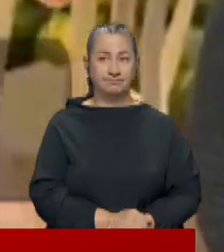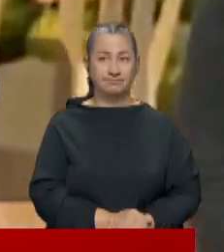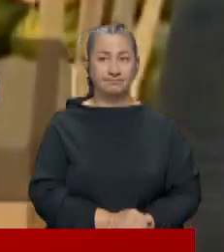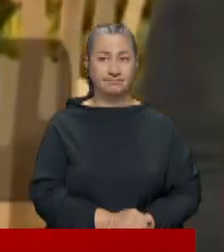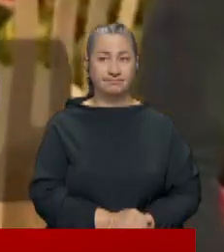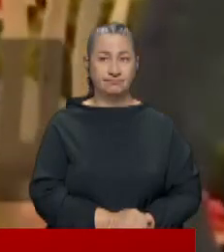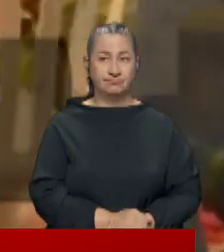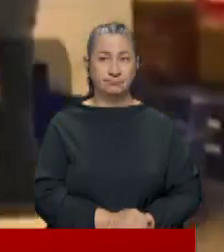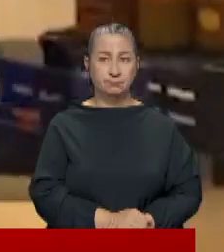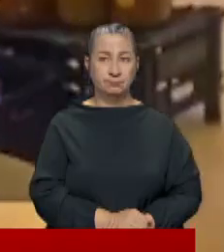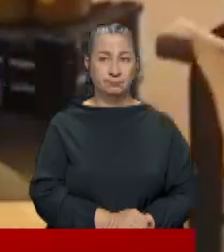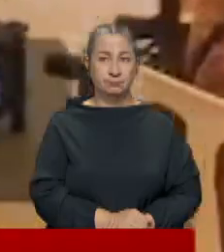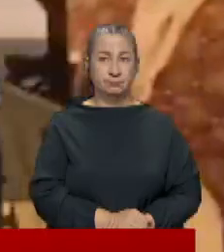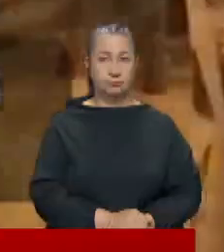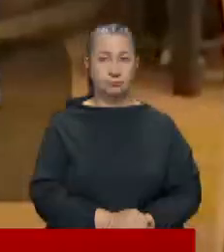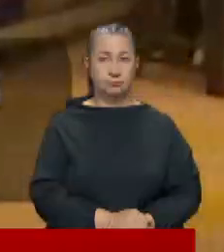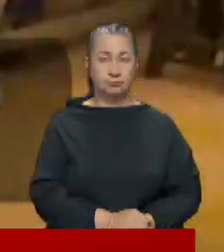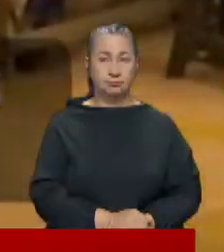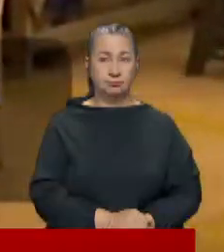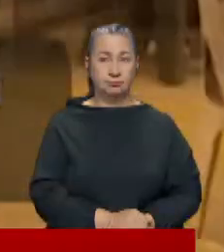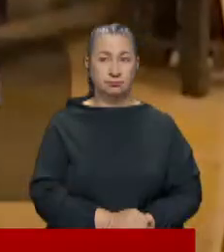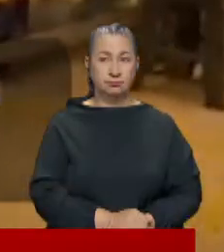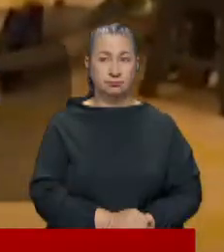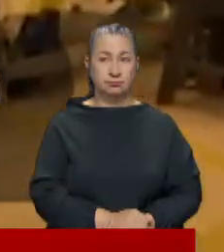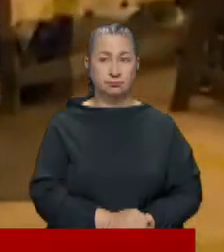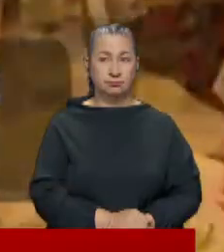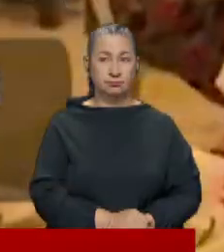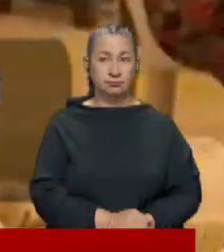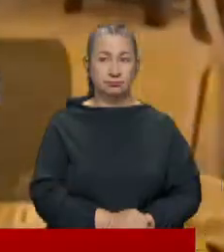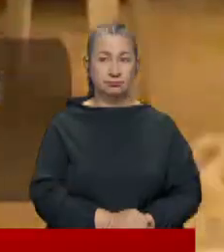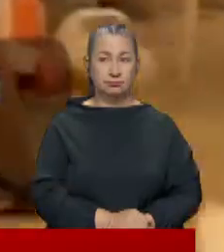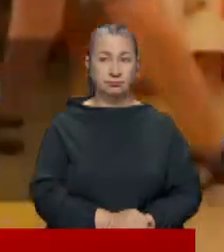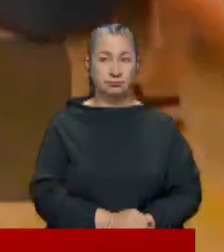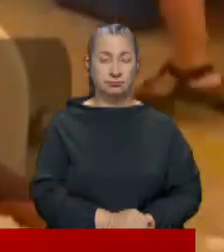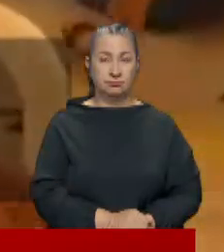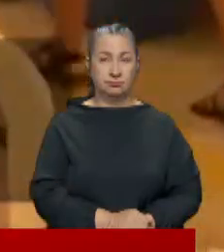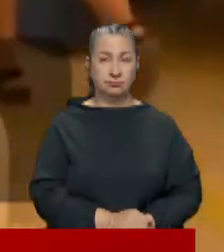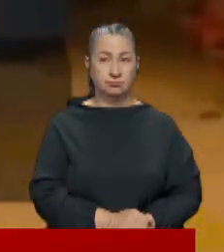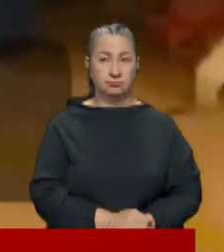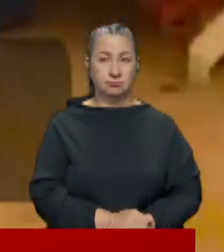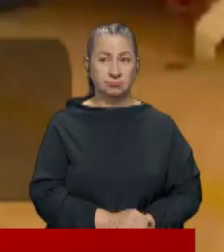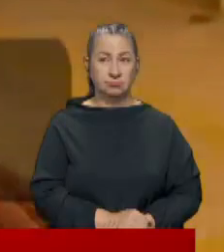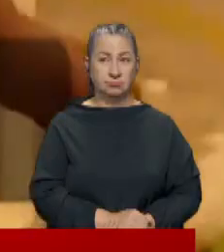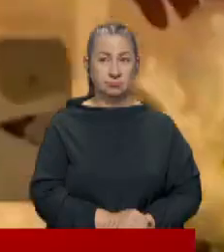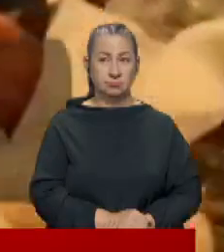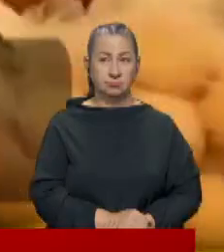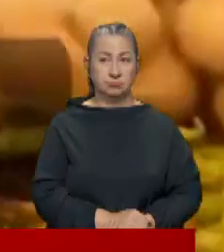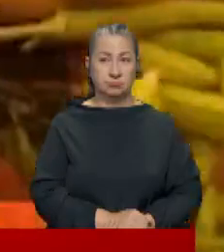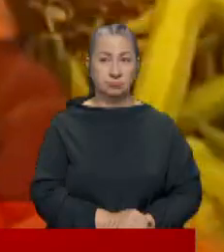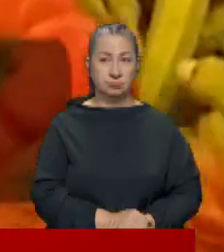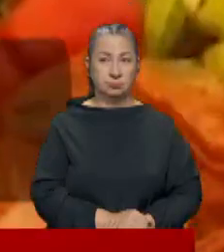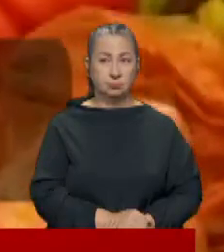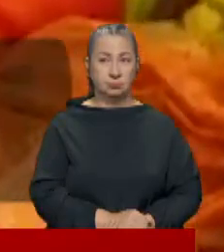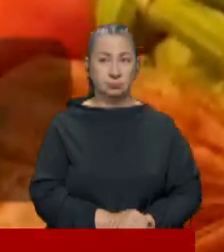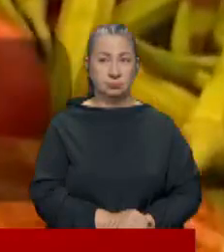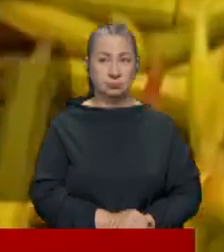Bitti. Çiftçi öldü. Başınız sağ olsun. Şunun halini. Bir alamadık. Biraz alıp da veremezsin. Bu ne olur? Öyle olur. Alana da